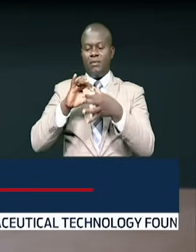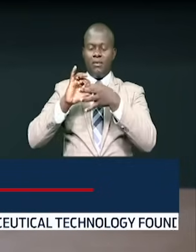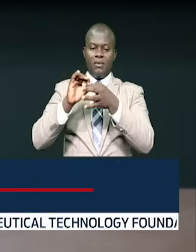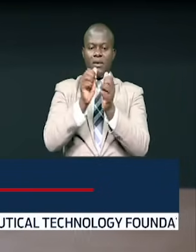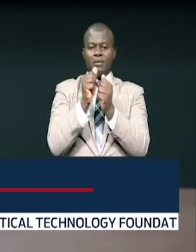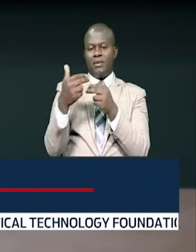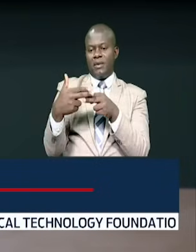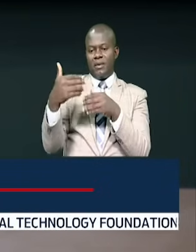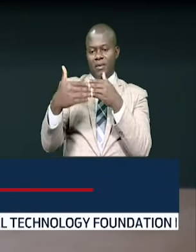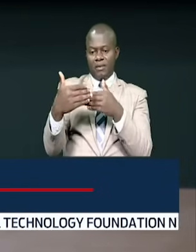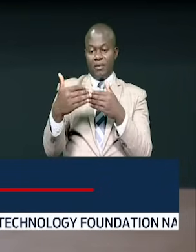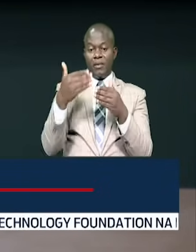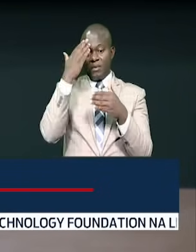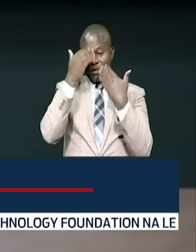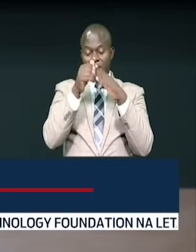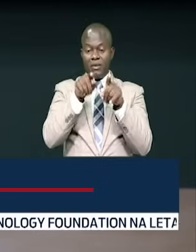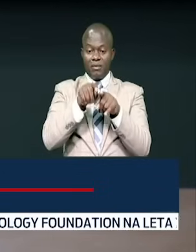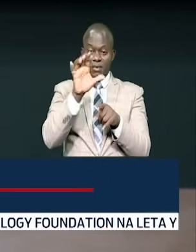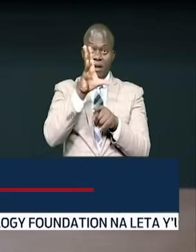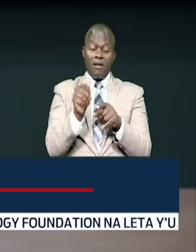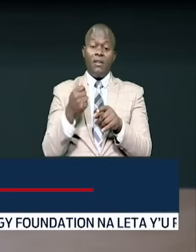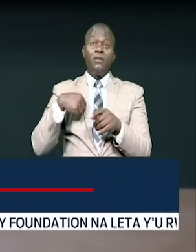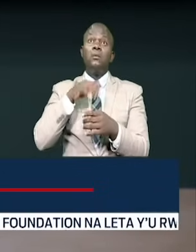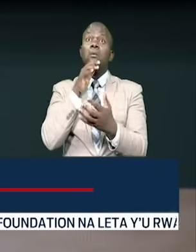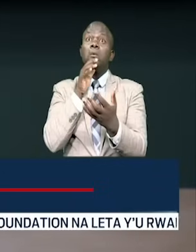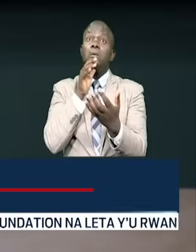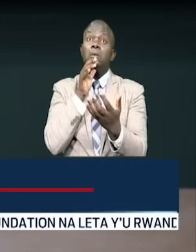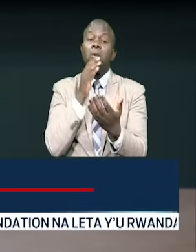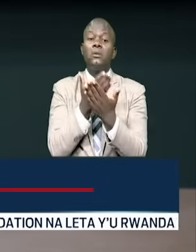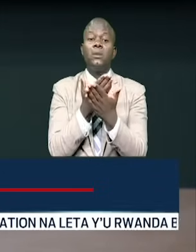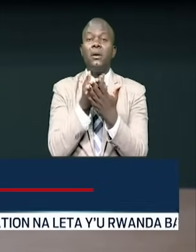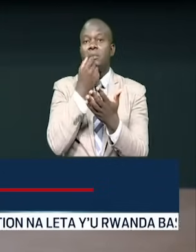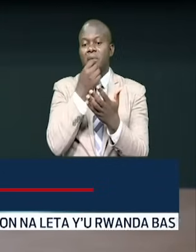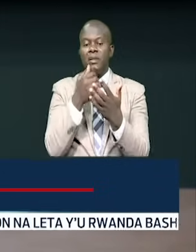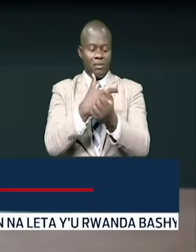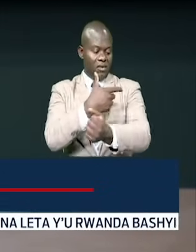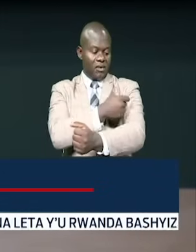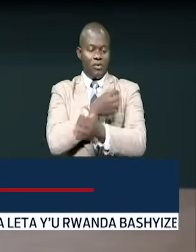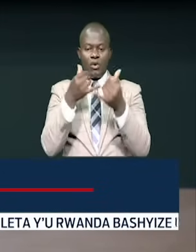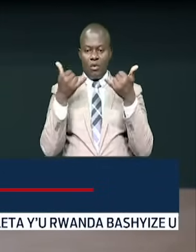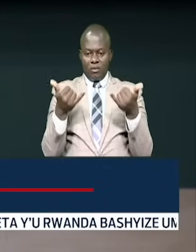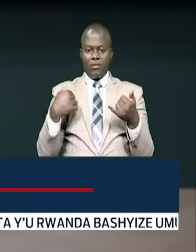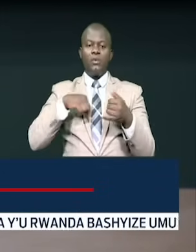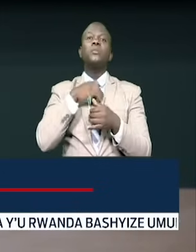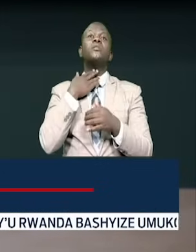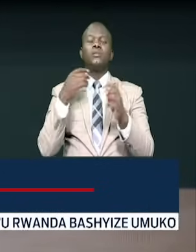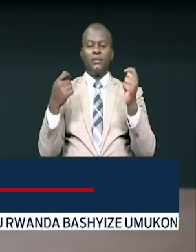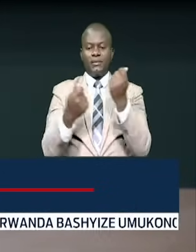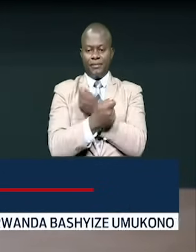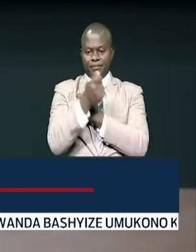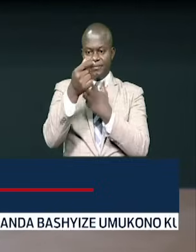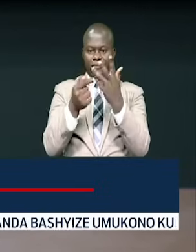hafi, kuko nk'umugabane turacyarambishe ku gutumiza imiti n'inkingo. Rero turashaka guhindura ibi,